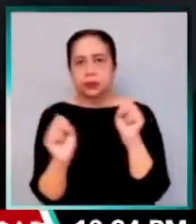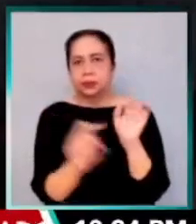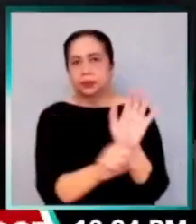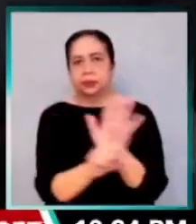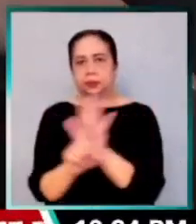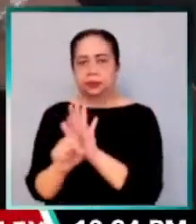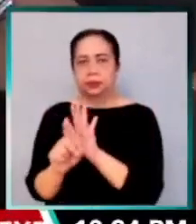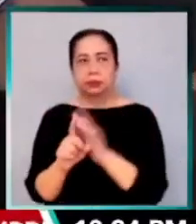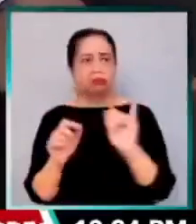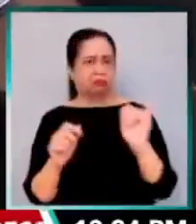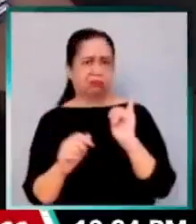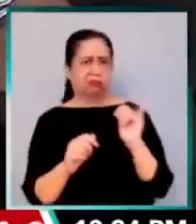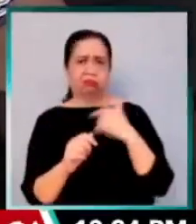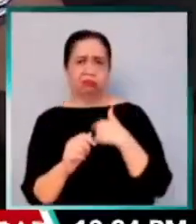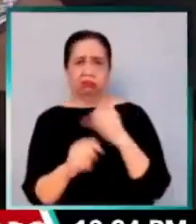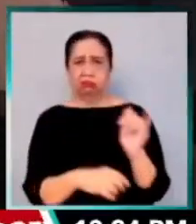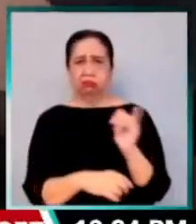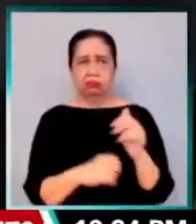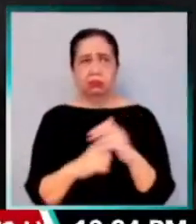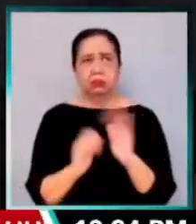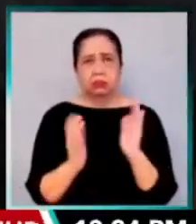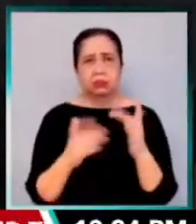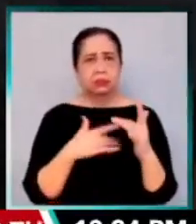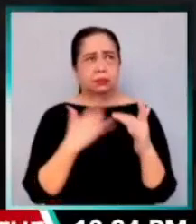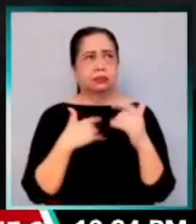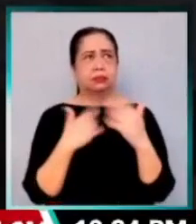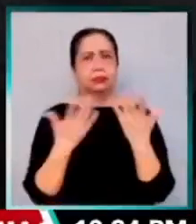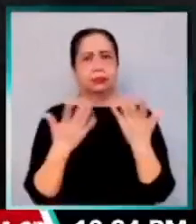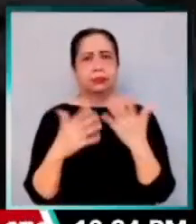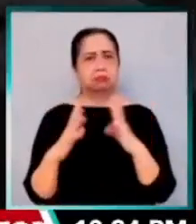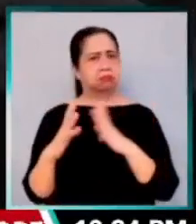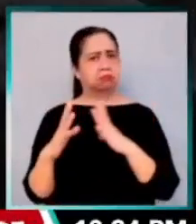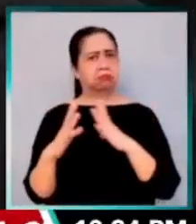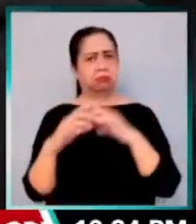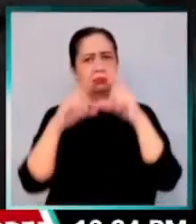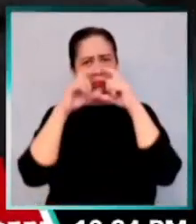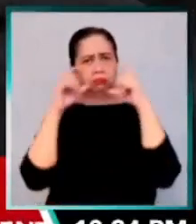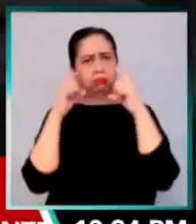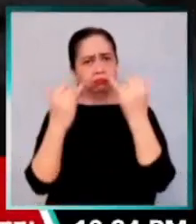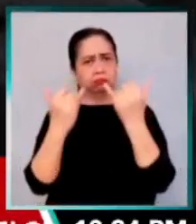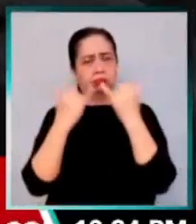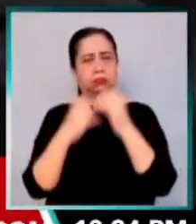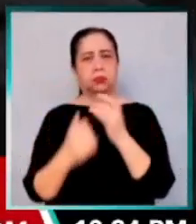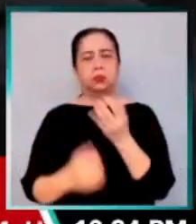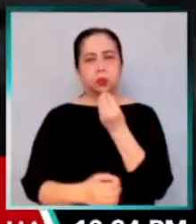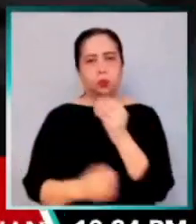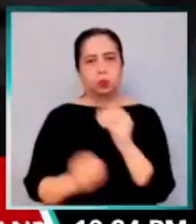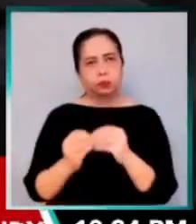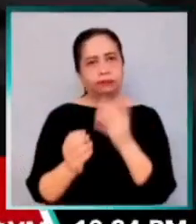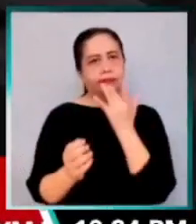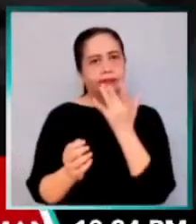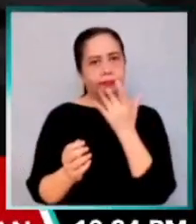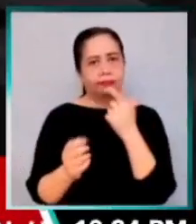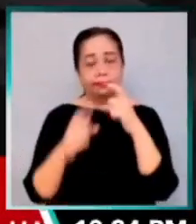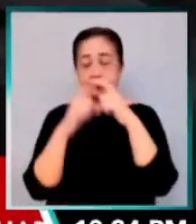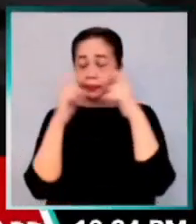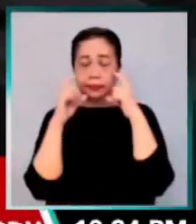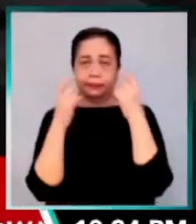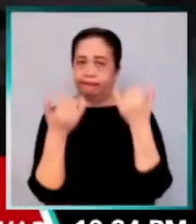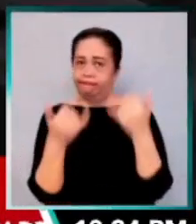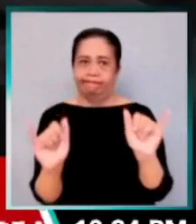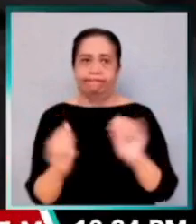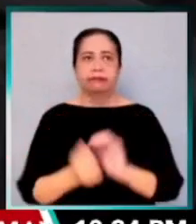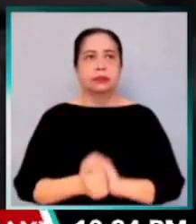din, parang sorry na rin na naka-face mask. Mas preferred ko na mag-mask pa rin.